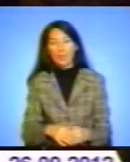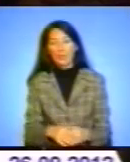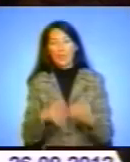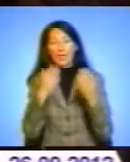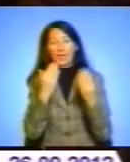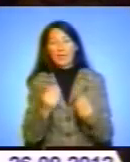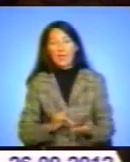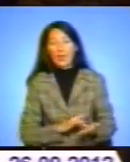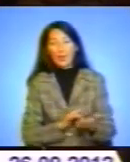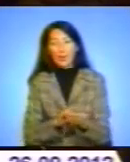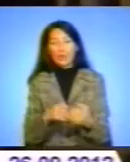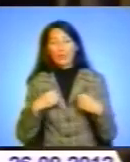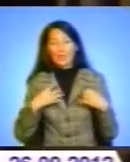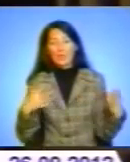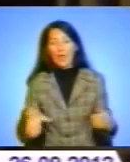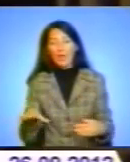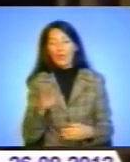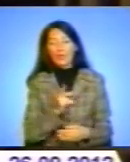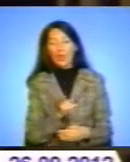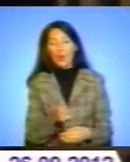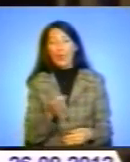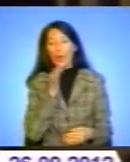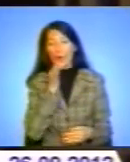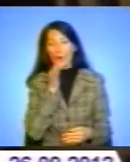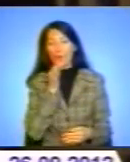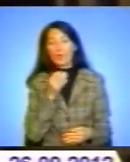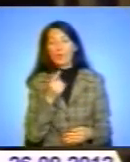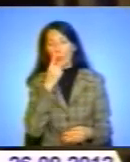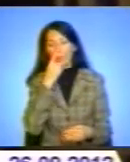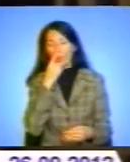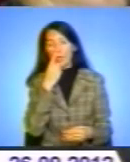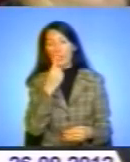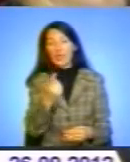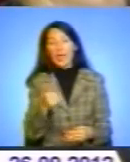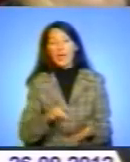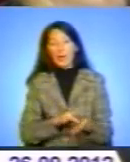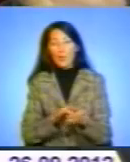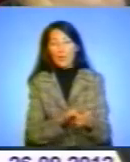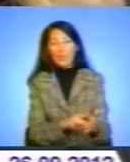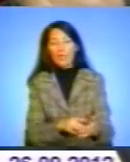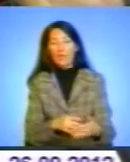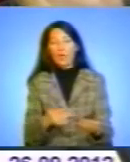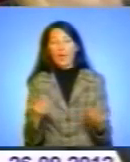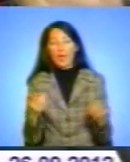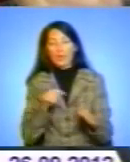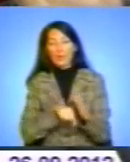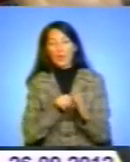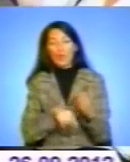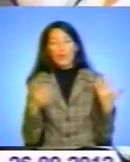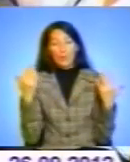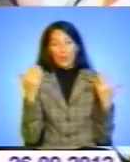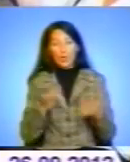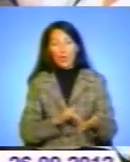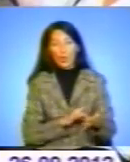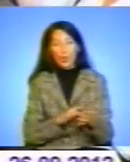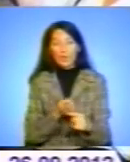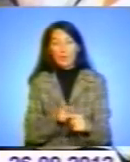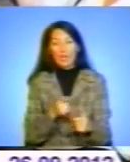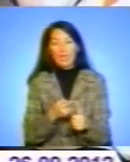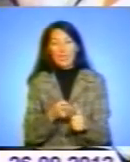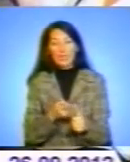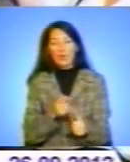День туризму – свято усіх, кого ваблять близькі і далекі мандрівки, активний і змістовний відпочинок. Туризм, який називають